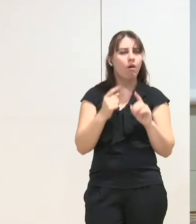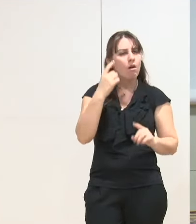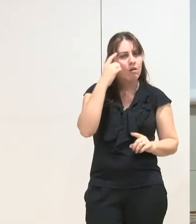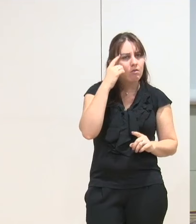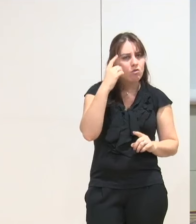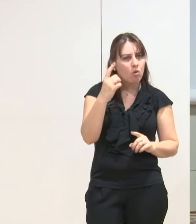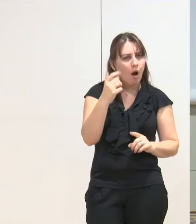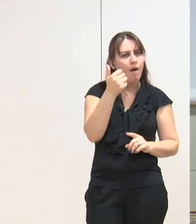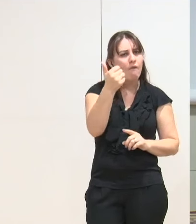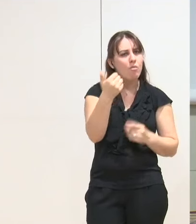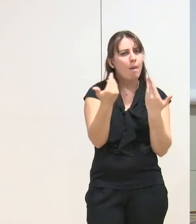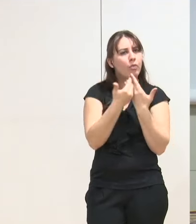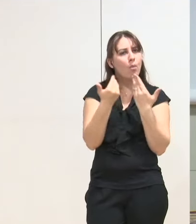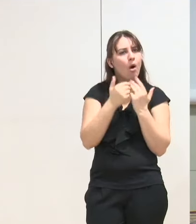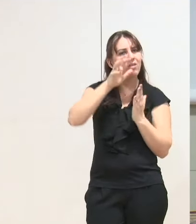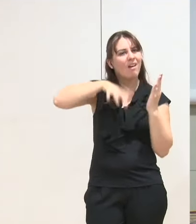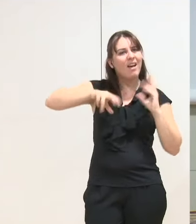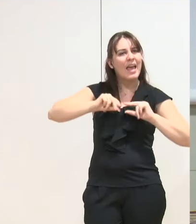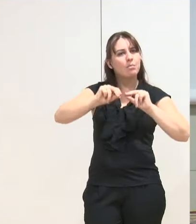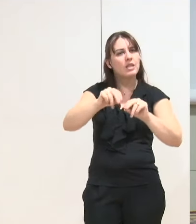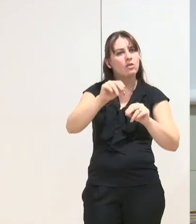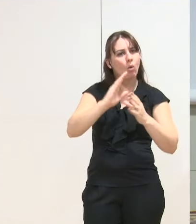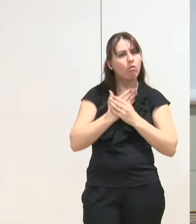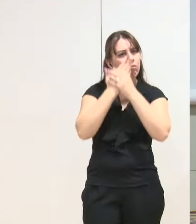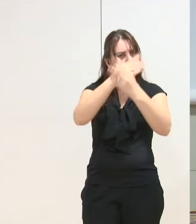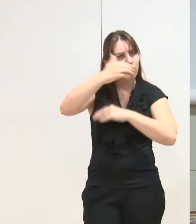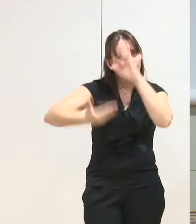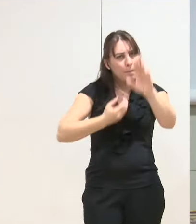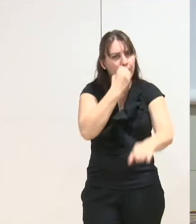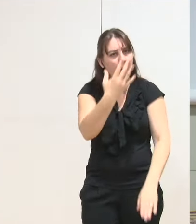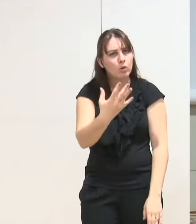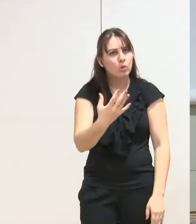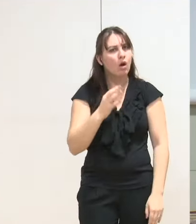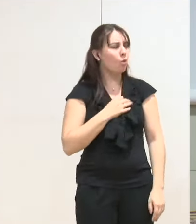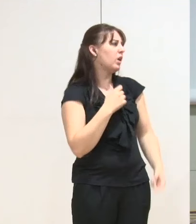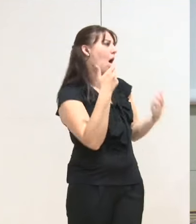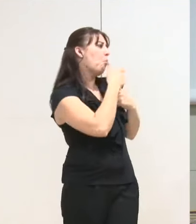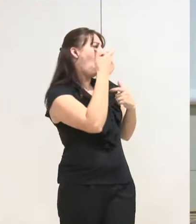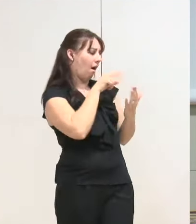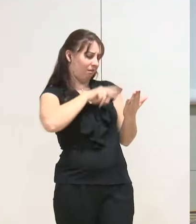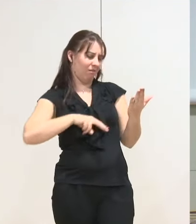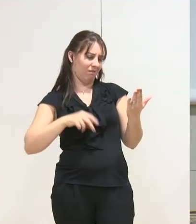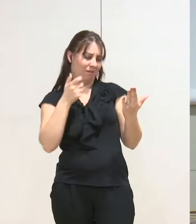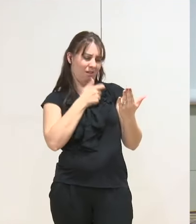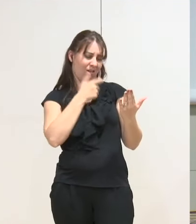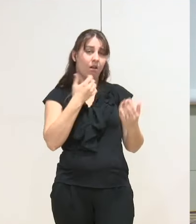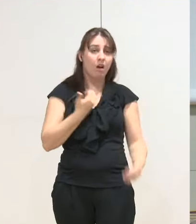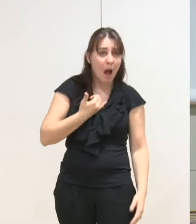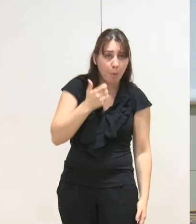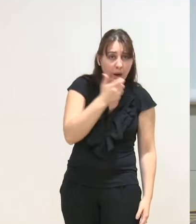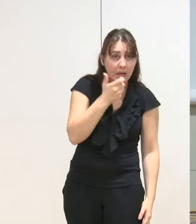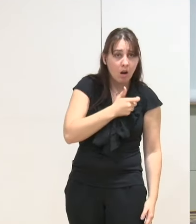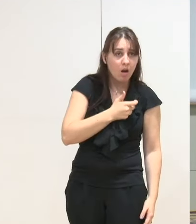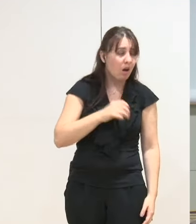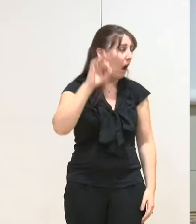demandé une note d'explication et je pense que vous avez dû la recevoir tout comme nous ça vous a fait rire ah